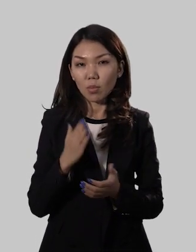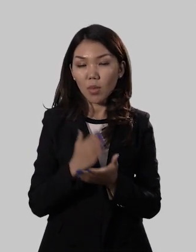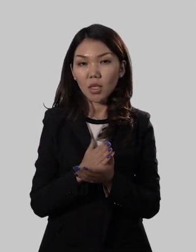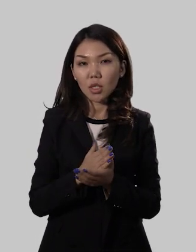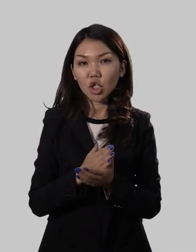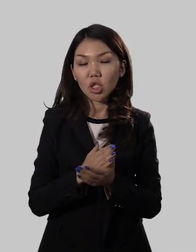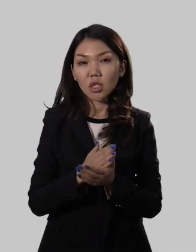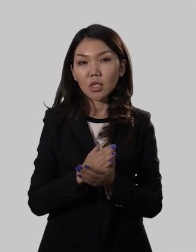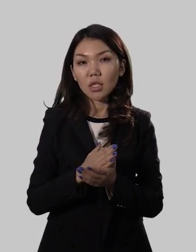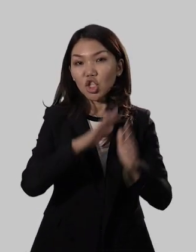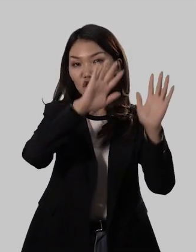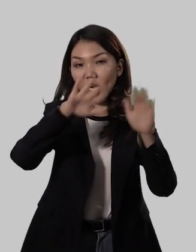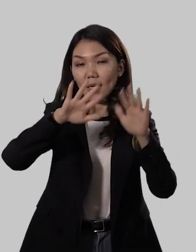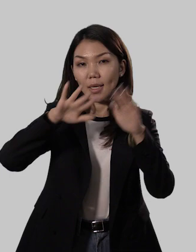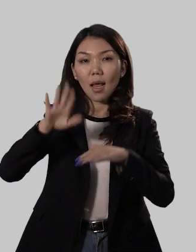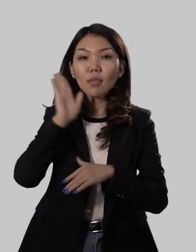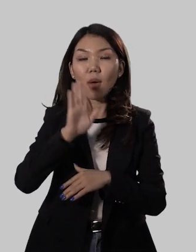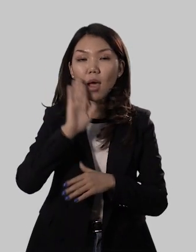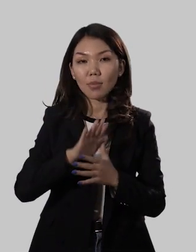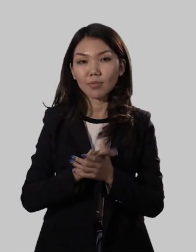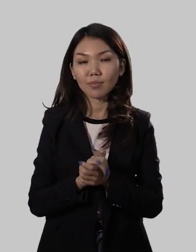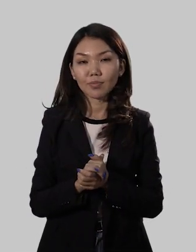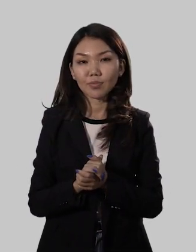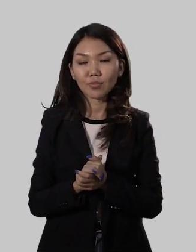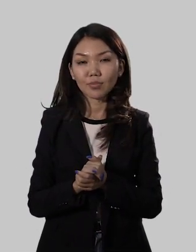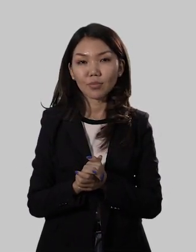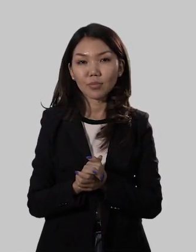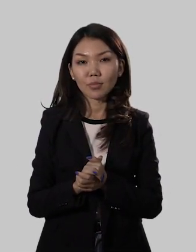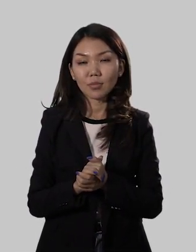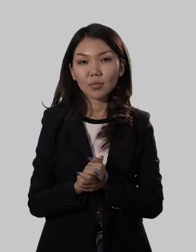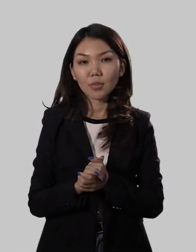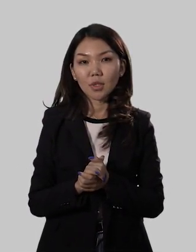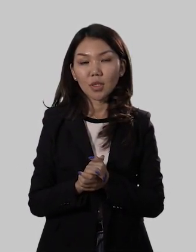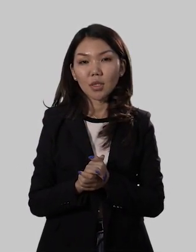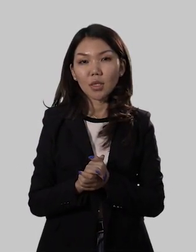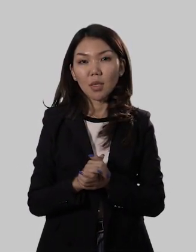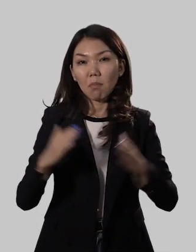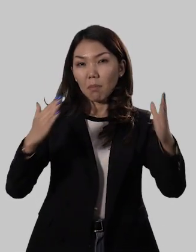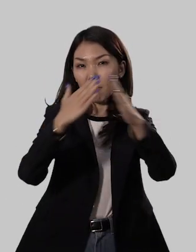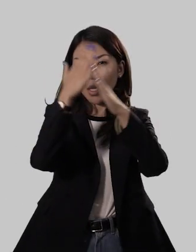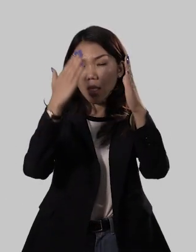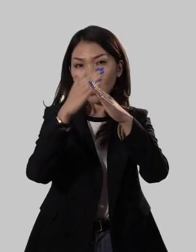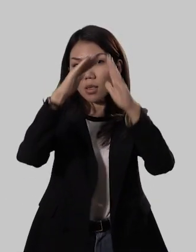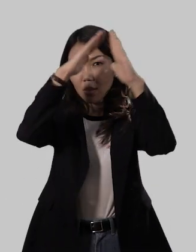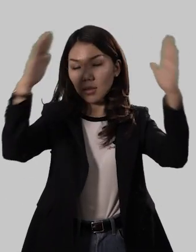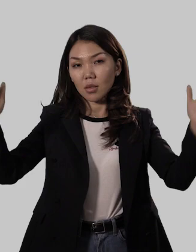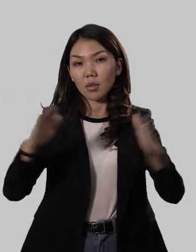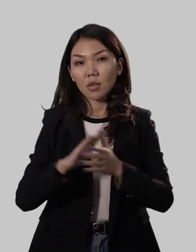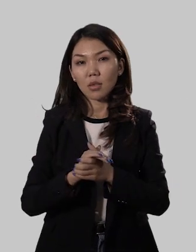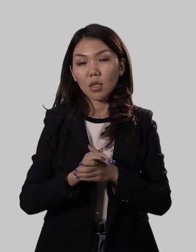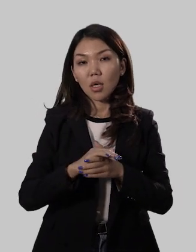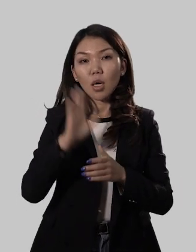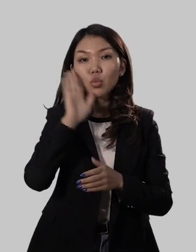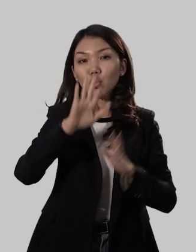Шаркыратма. Шаркырап аккан шаркыратма. Жардан же бийиктиктен агып